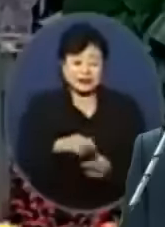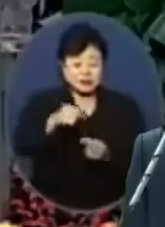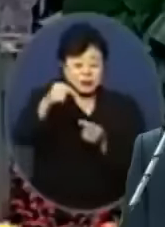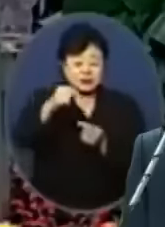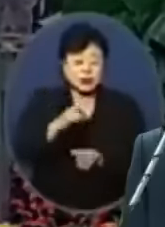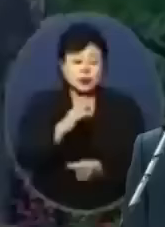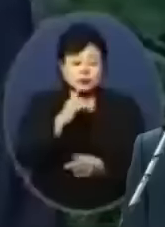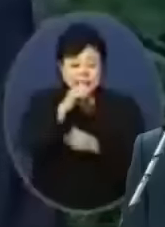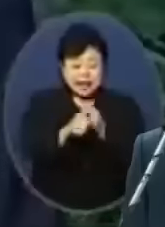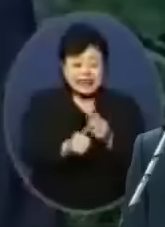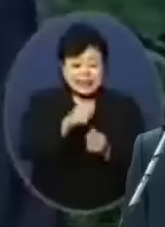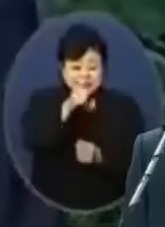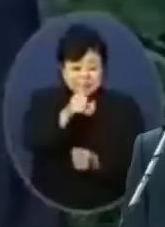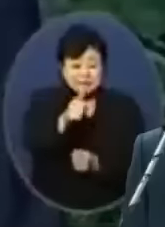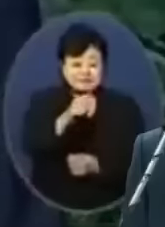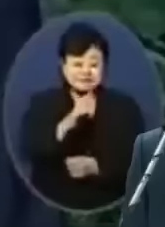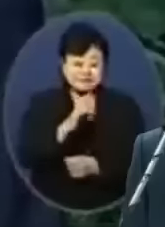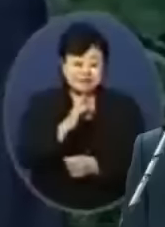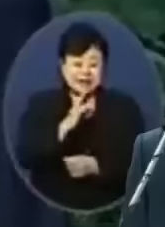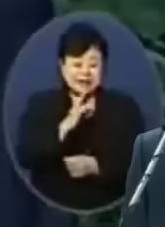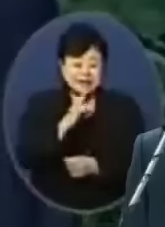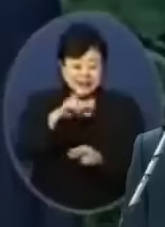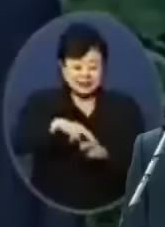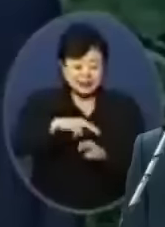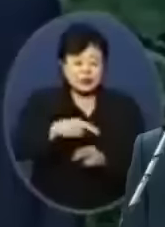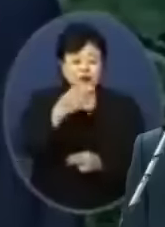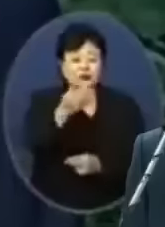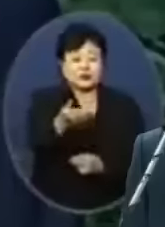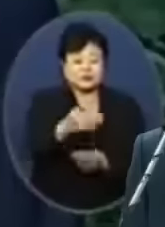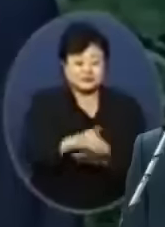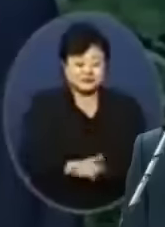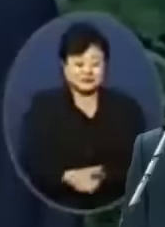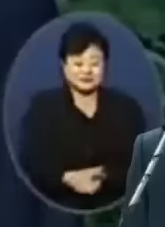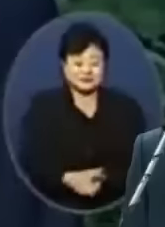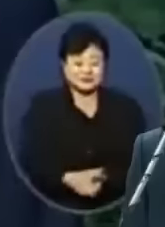오직 하나님이 선물로 주시는 것입니다.